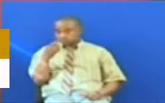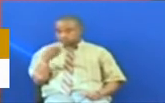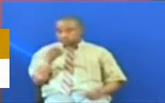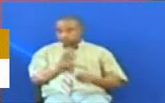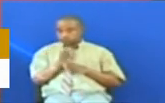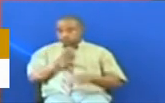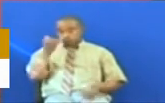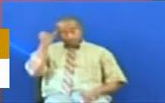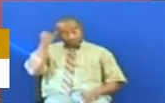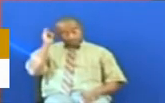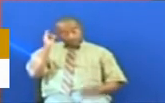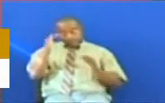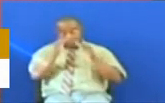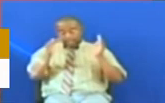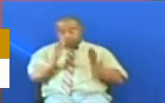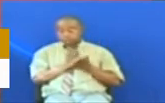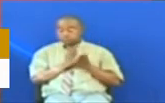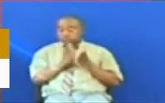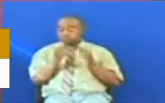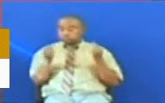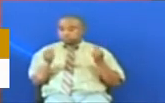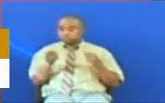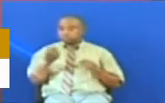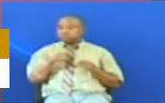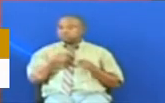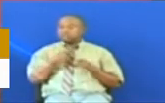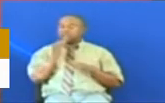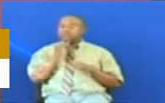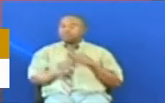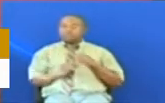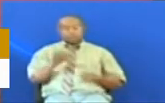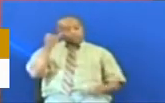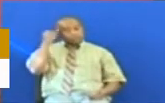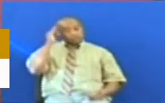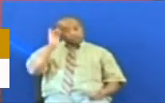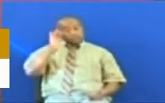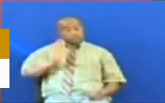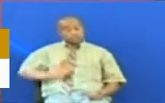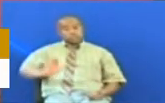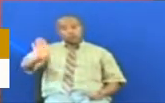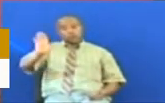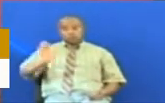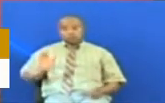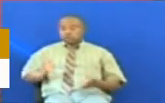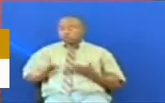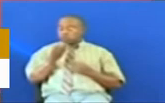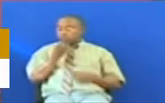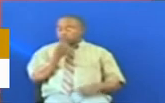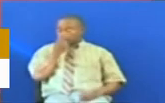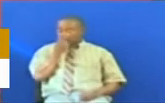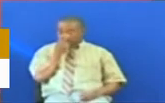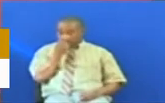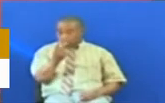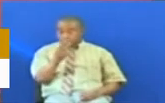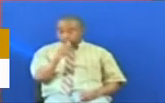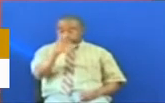ya kambi rasmi ya upinzani, mimi napingana na maoni yao kwa sababu wao wametoa maono yao kwamba